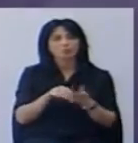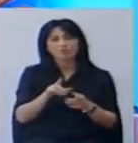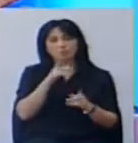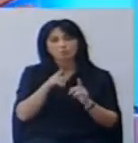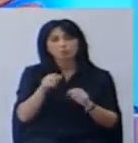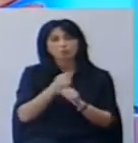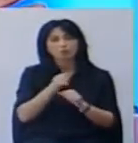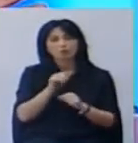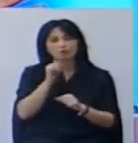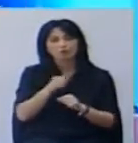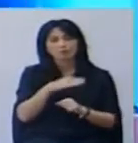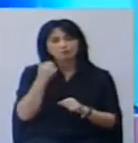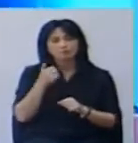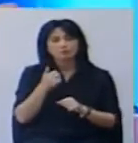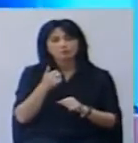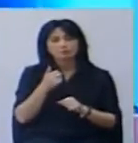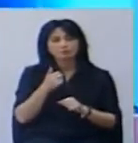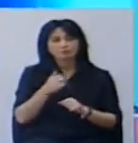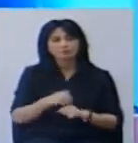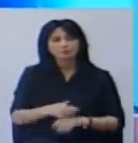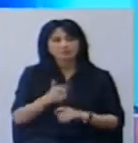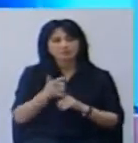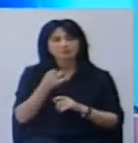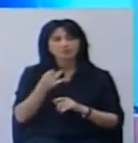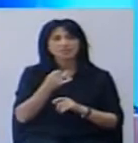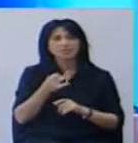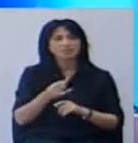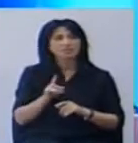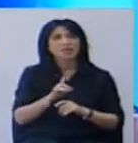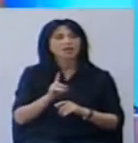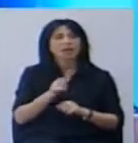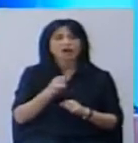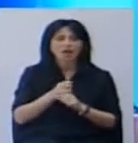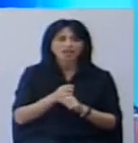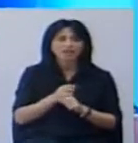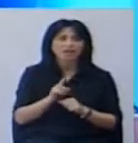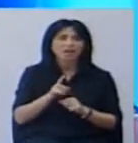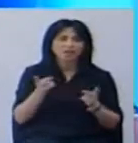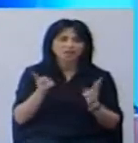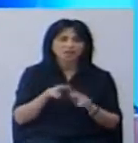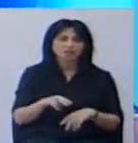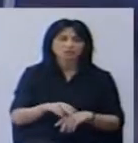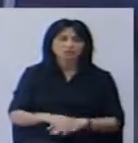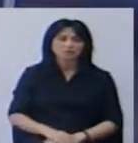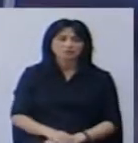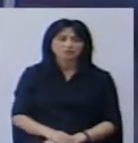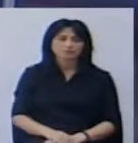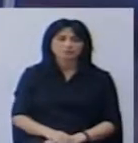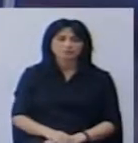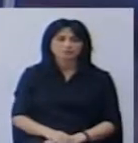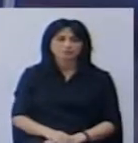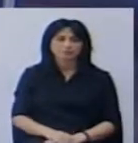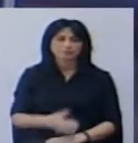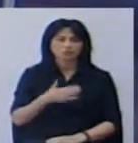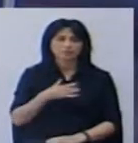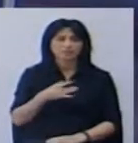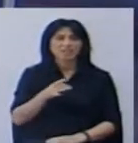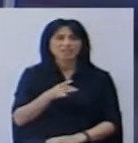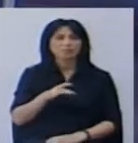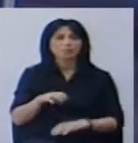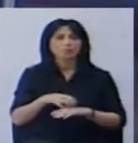პერიოდში რატომ ვერ მოხერხდა მაშინ ამის გაკეთება? ალბათ ესეც საინტერესო, ან შეიძლება რაღაც გაკეთდა, მაგრამ რაღაც დარჩა. ჩვენ რესპუბლიკელები